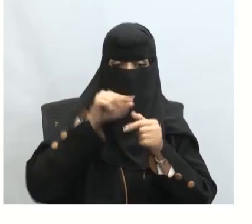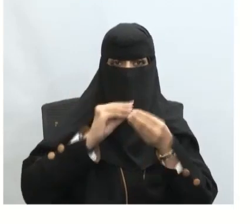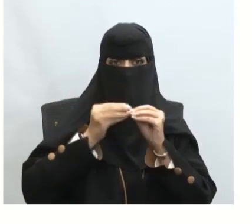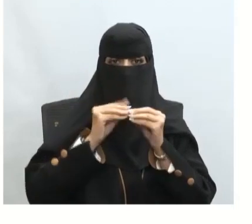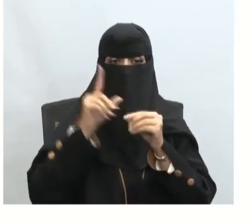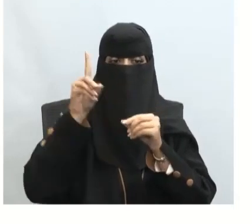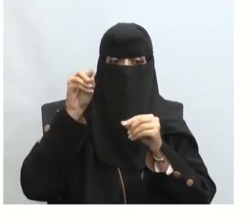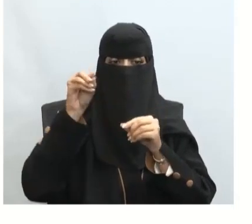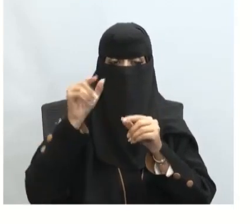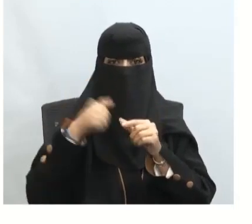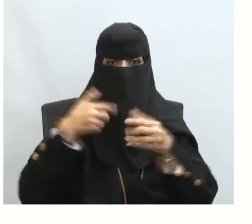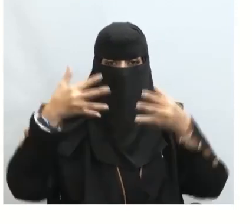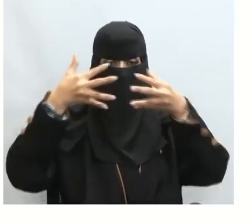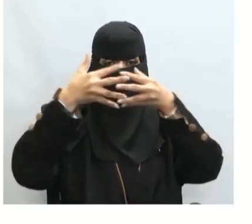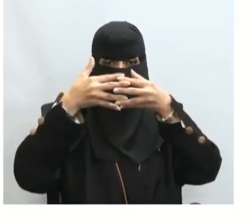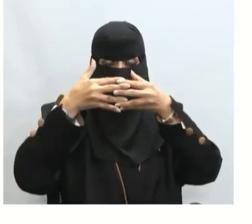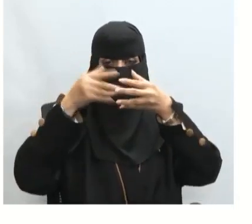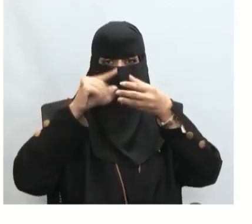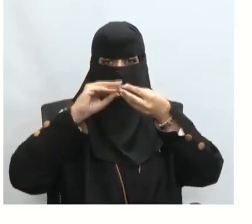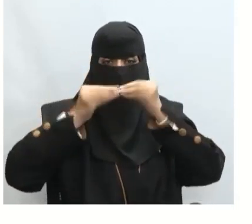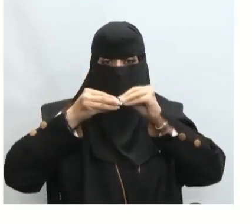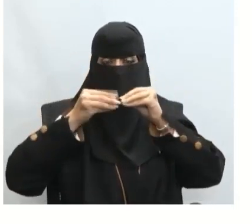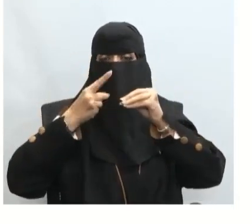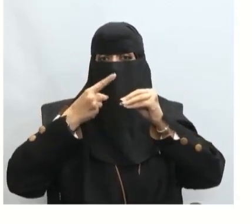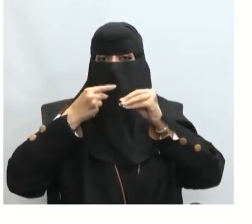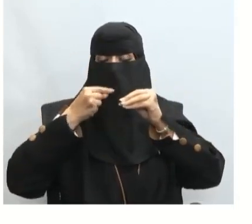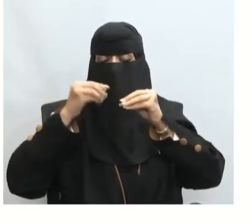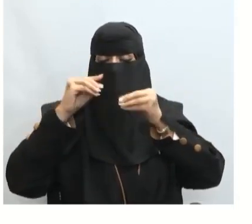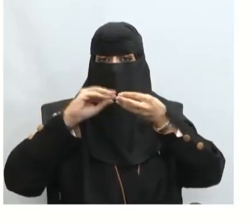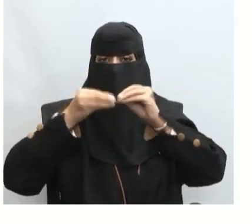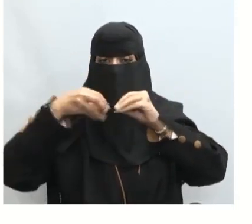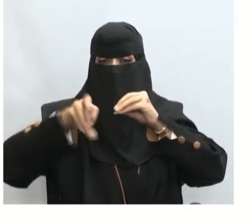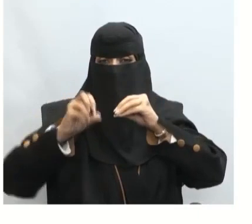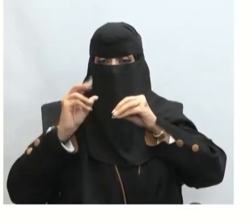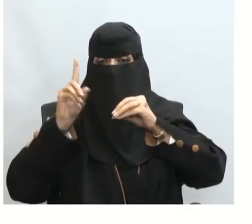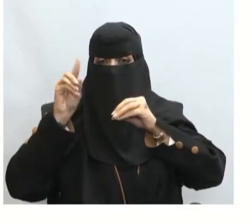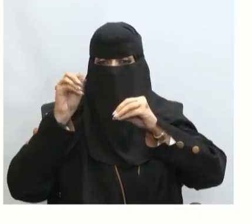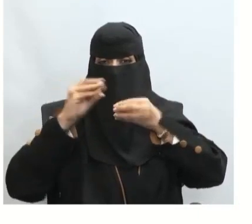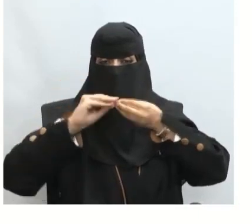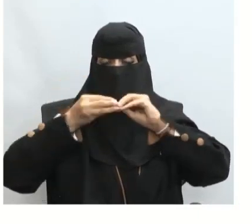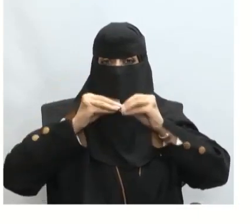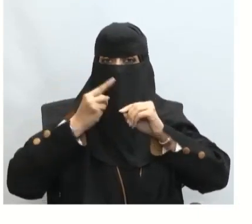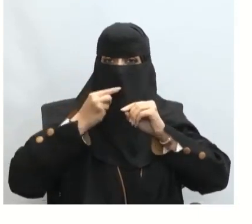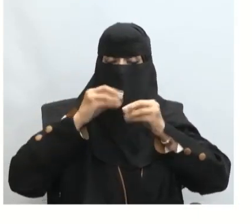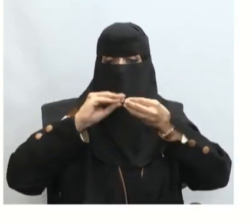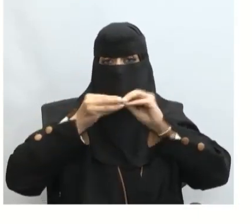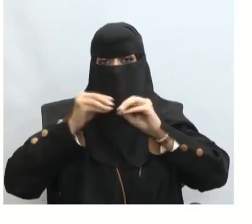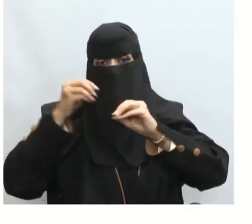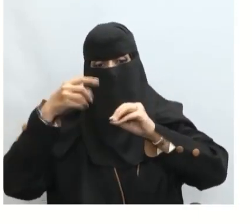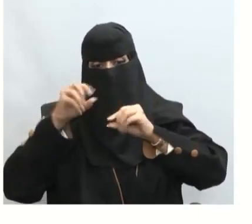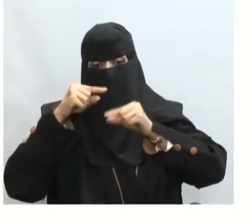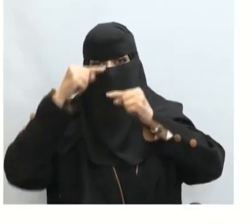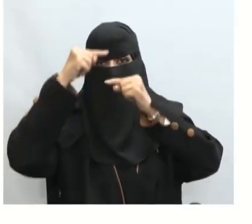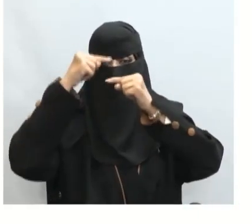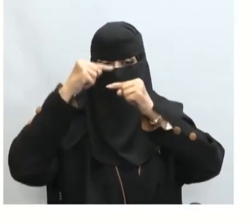احمر رمادي احمر رمادي اذا جزيء احمر جزيء رمادي جزيء احمر جزيء رمادي بالترتيب